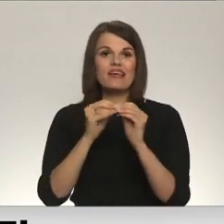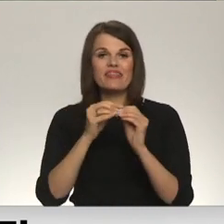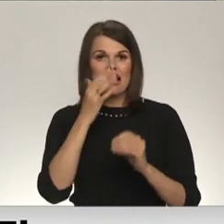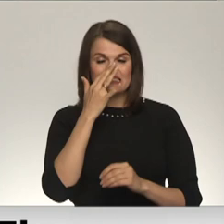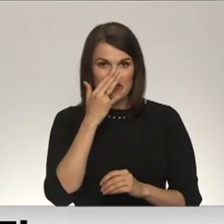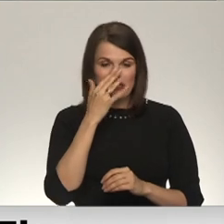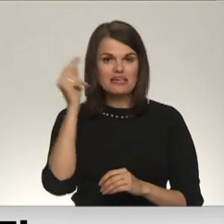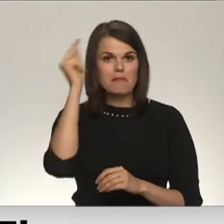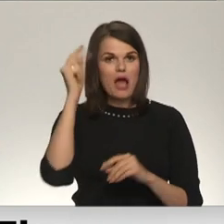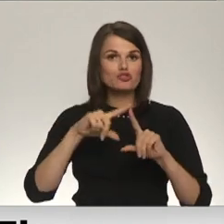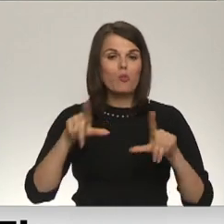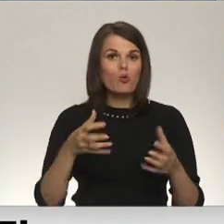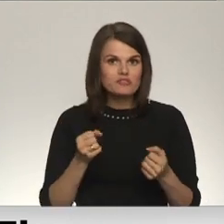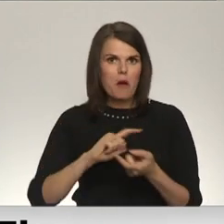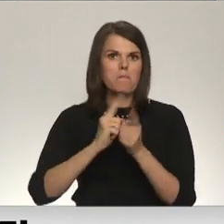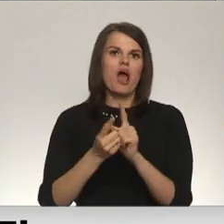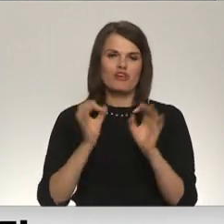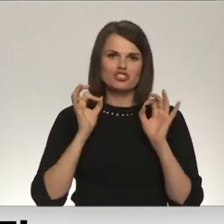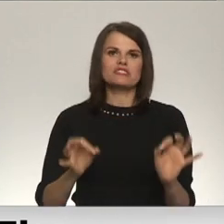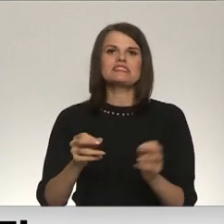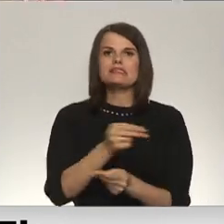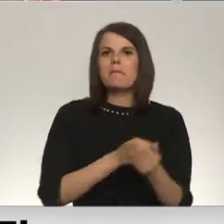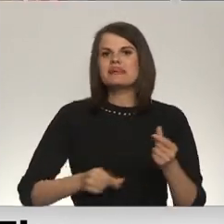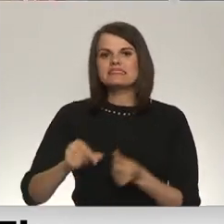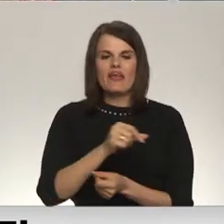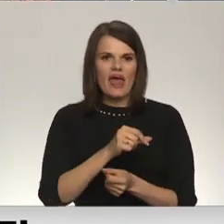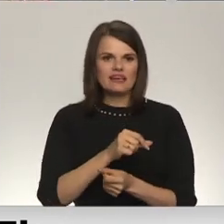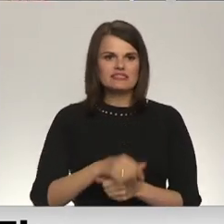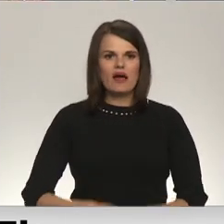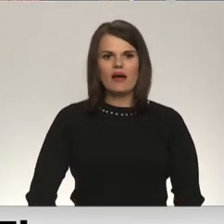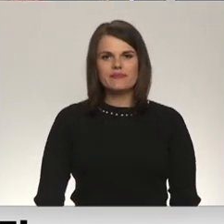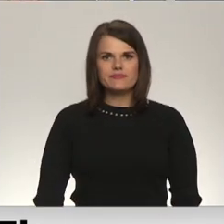biznesā. Plašāk stāsta Dāvids Frēdenfelds.